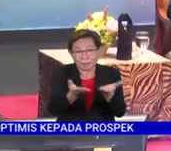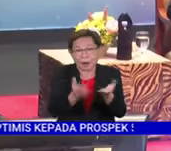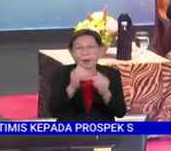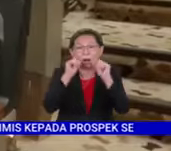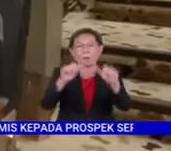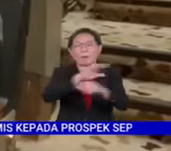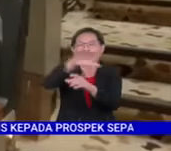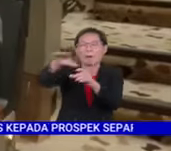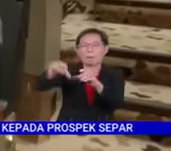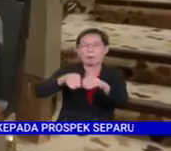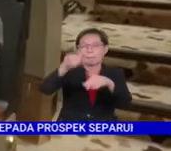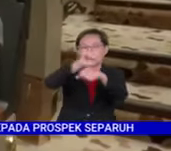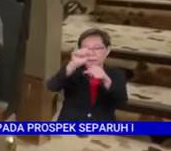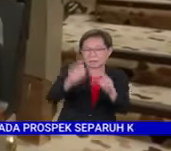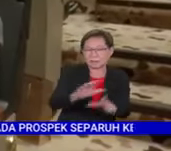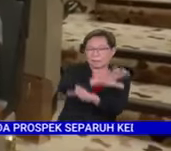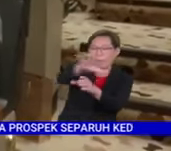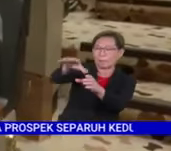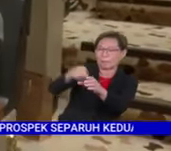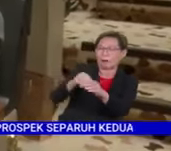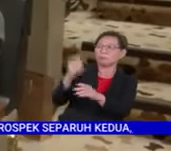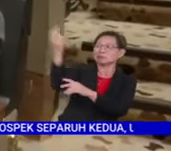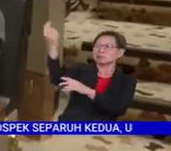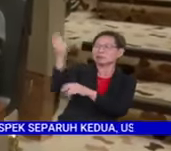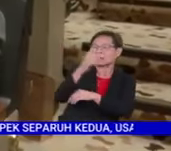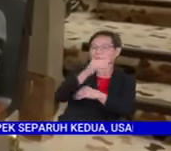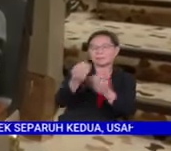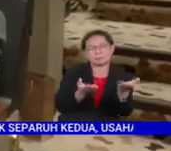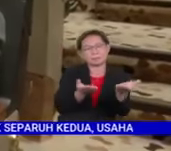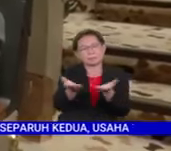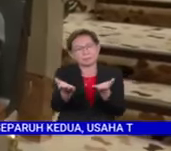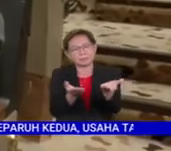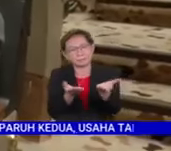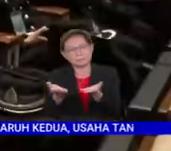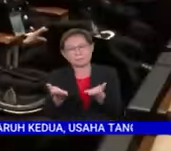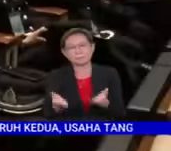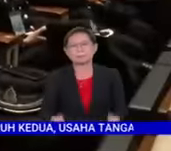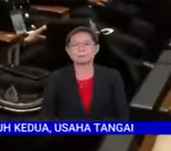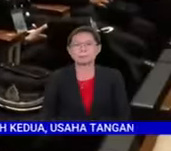keseluruhan aspek modal insan merangkumi saraan dan perkhidmatan.